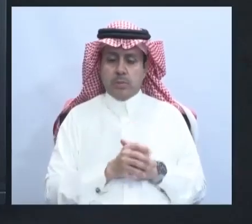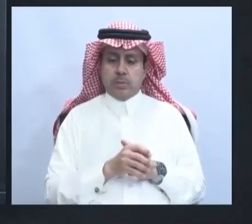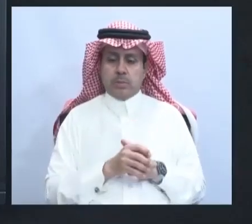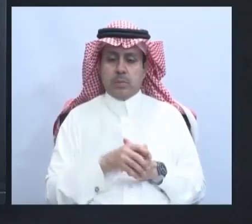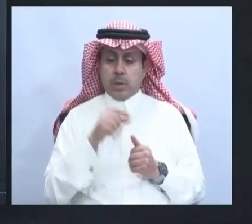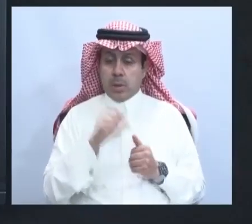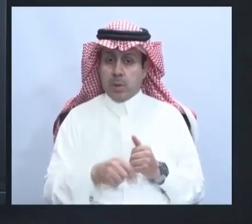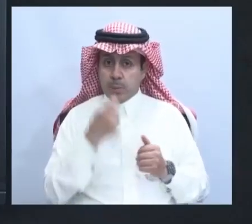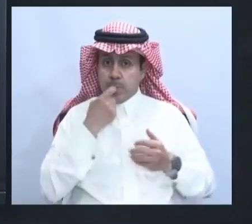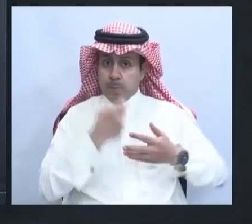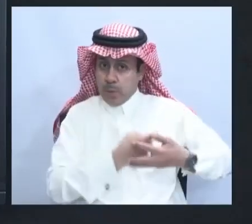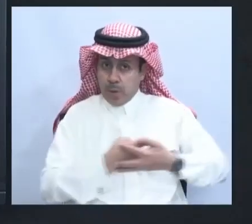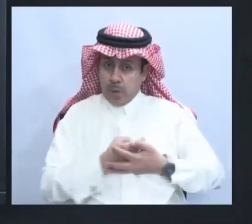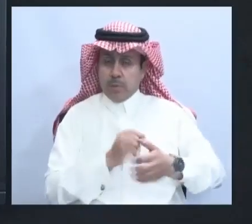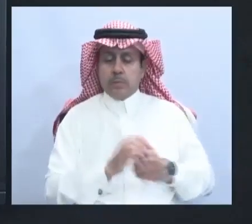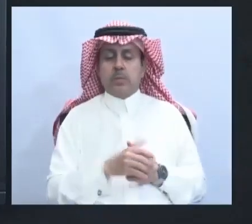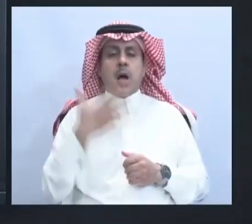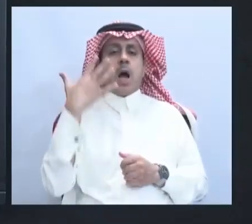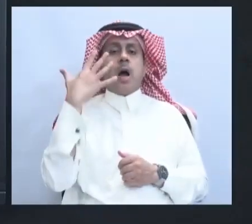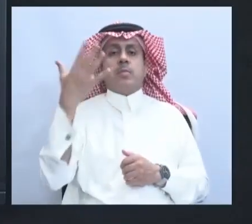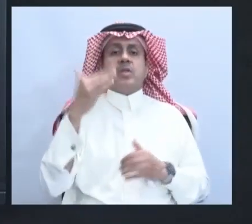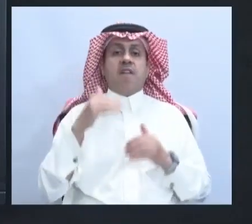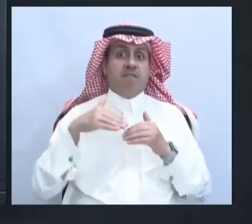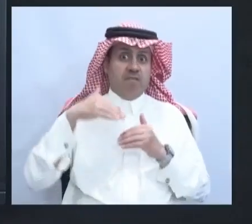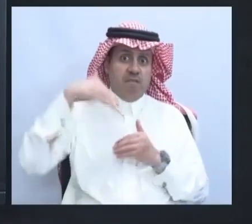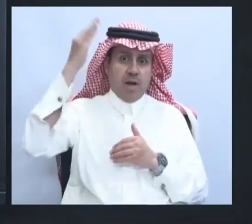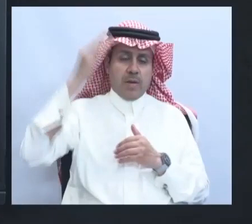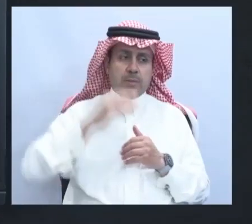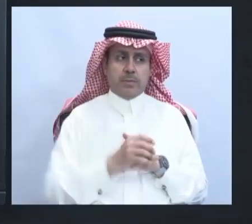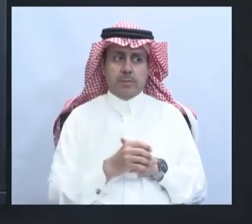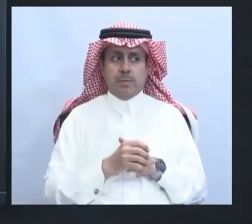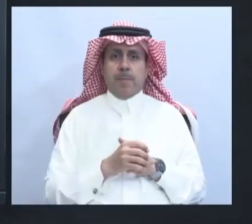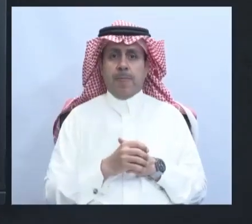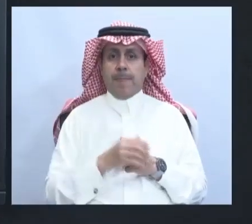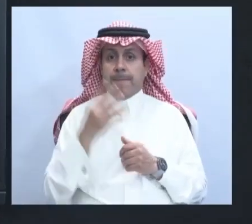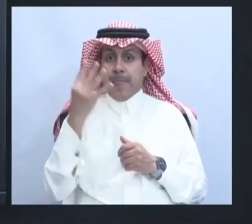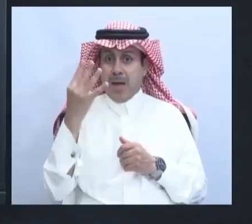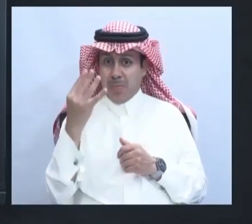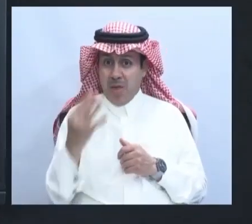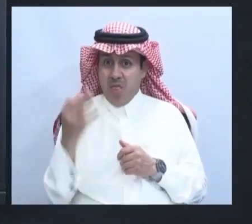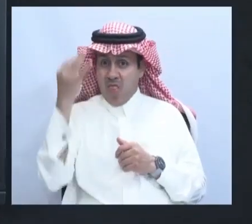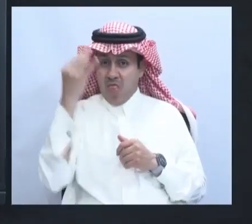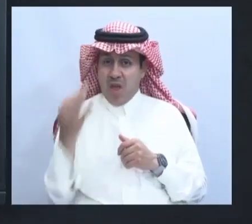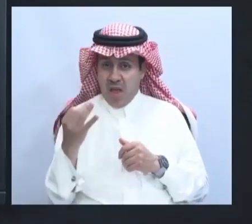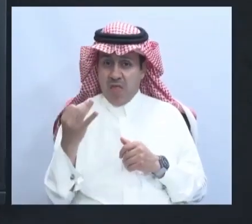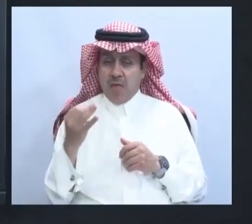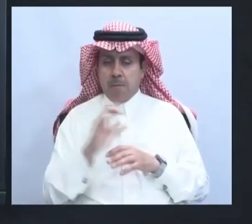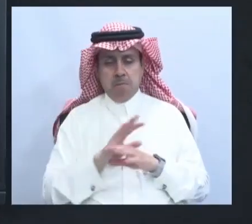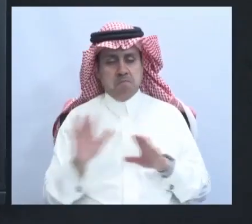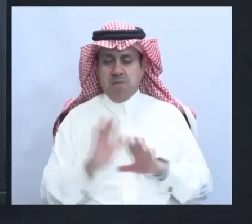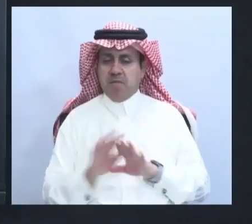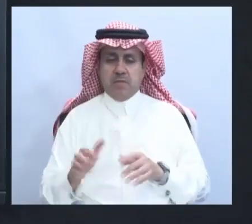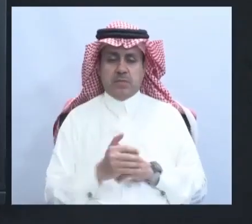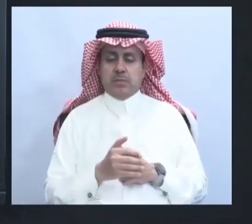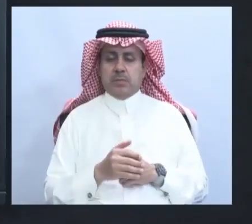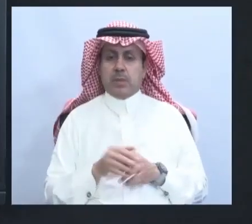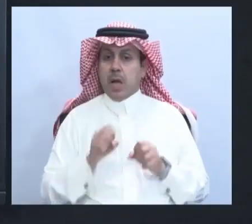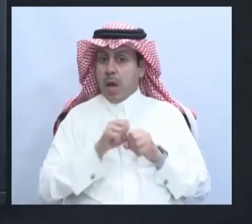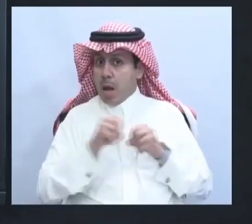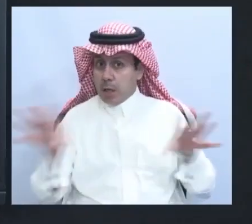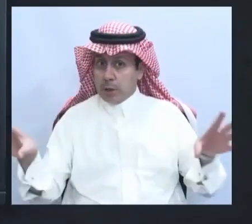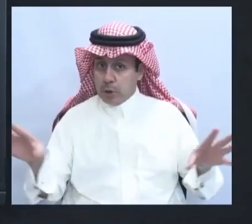تكون الرضعات خمسا فاكثر لو كانت اربعا او ثلاثا او اقل فانها لا